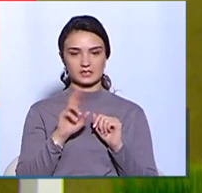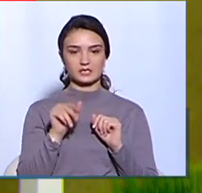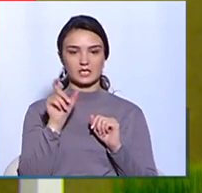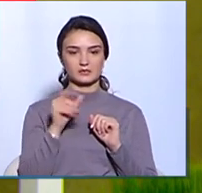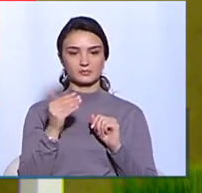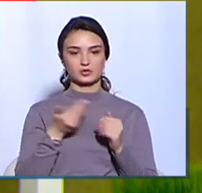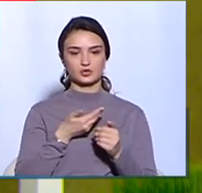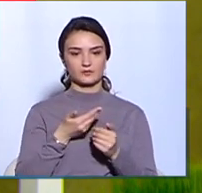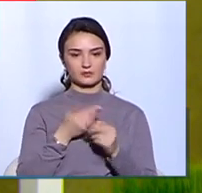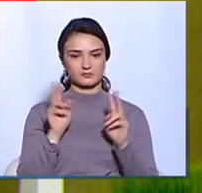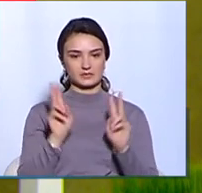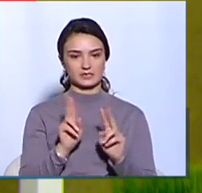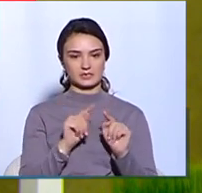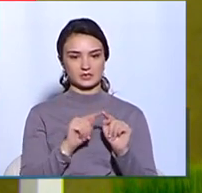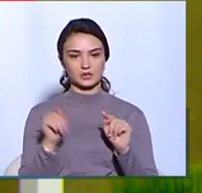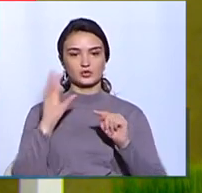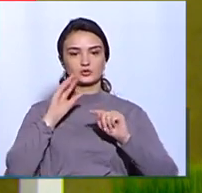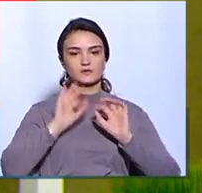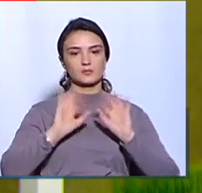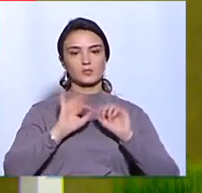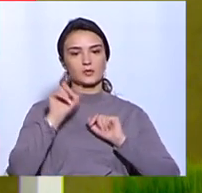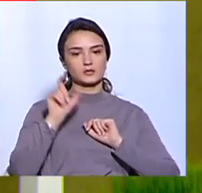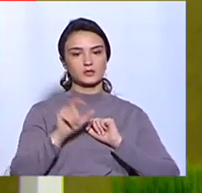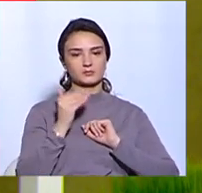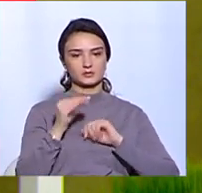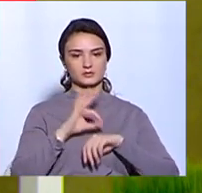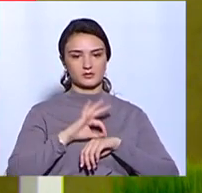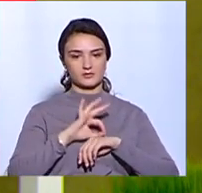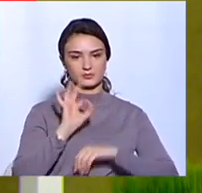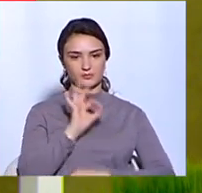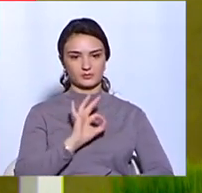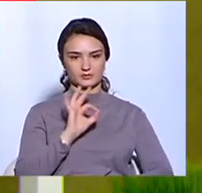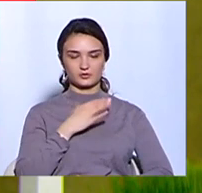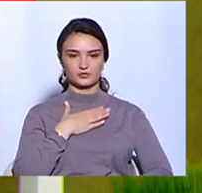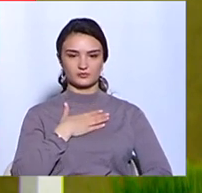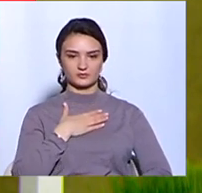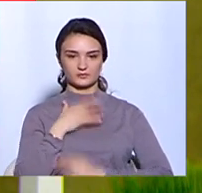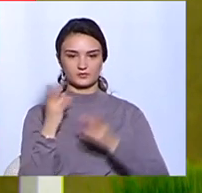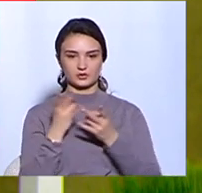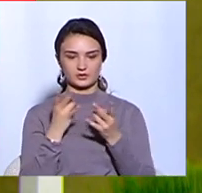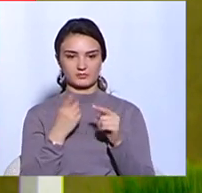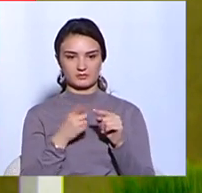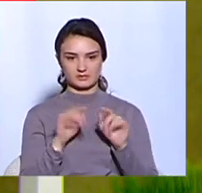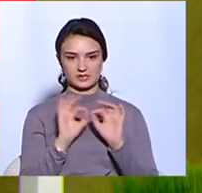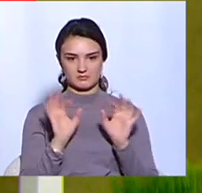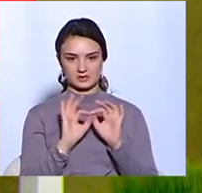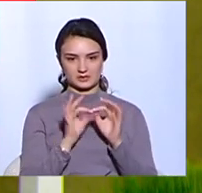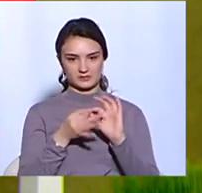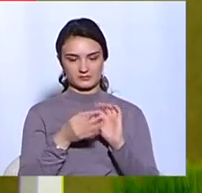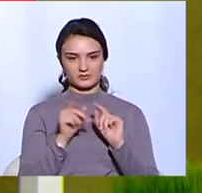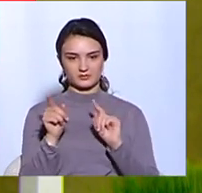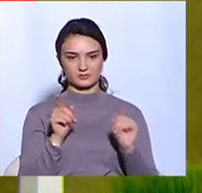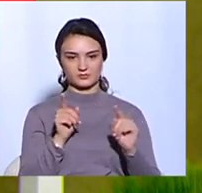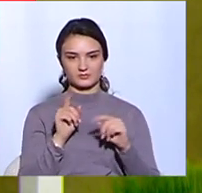ადამიანის ცხოვრების წესზე. როდესაც ვლაპარაკობთ ადამიანის ავადობაზე, ჩვენ გვჭირდება იმის განმარტება, ესე თუ ის